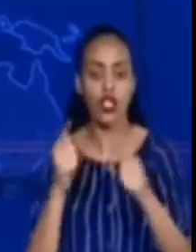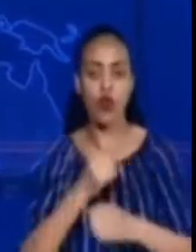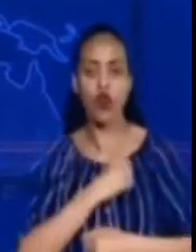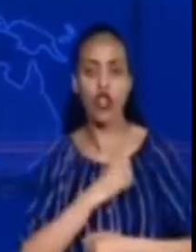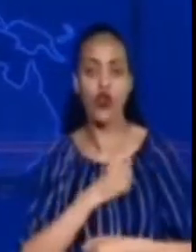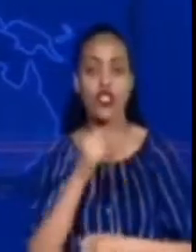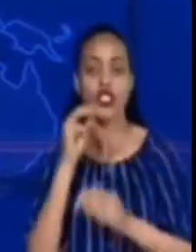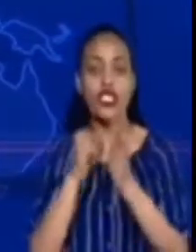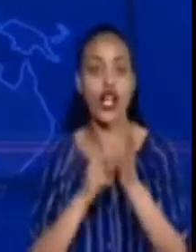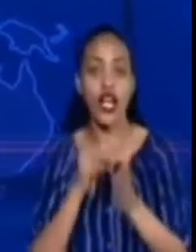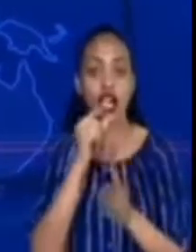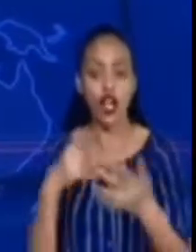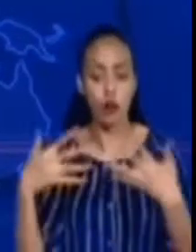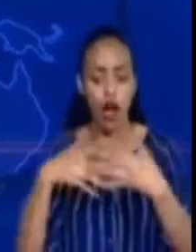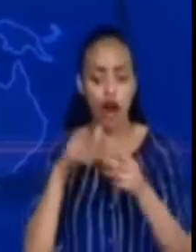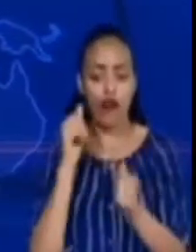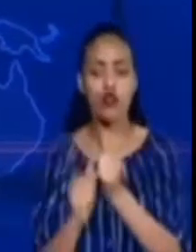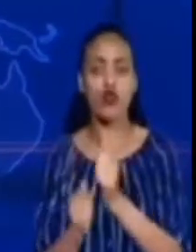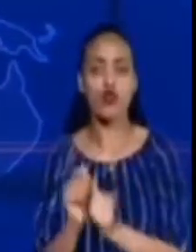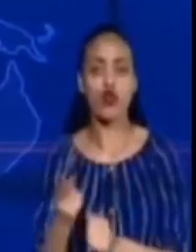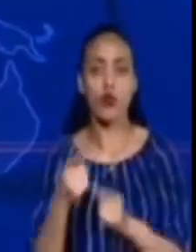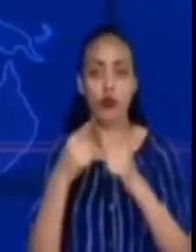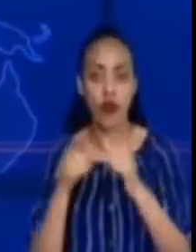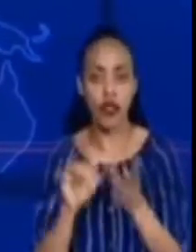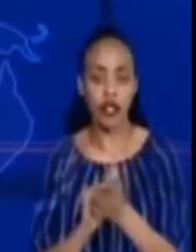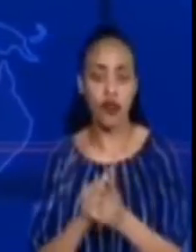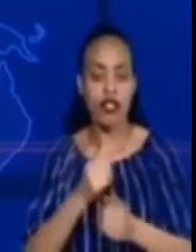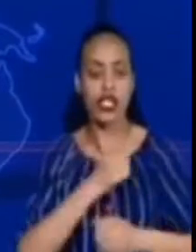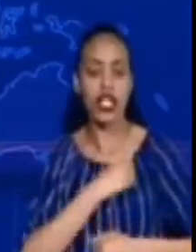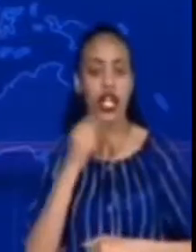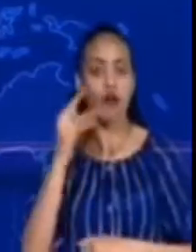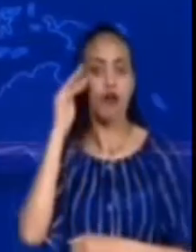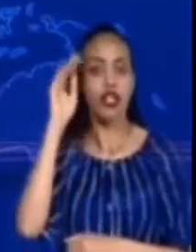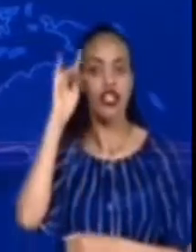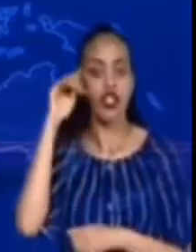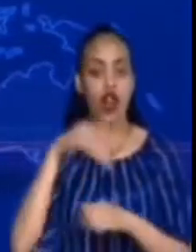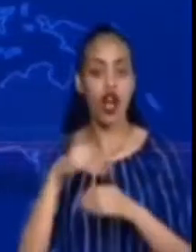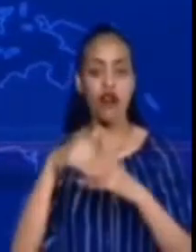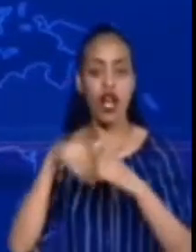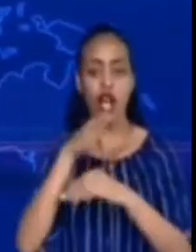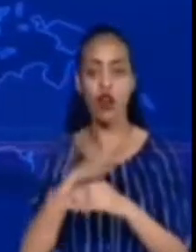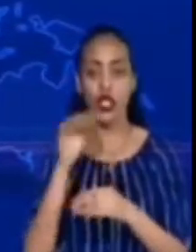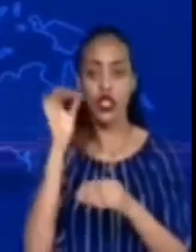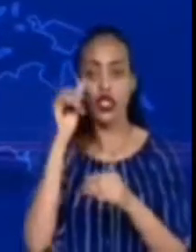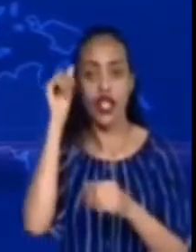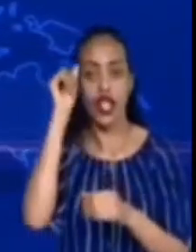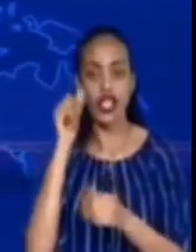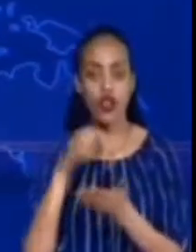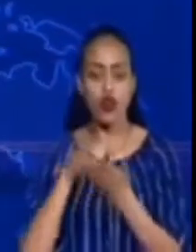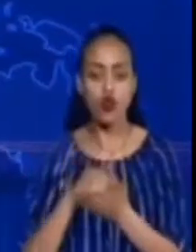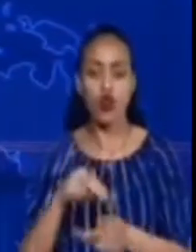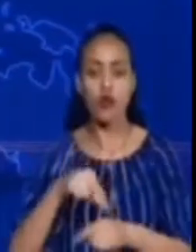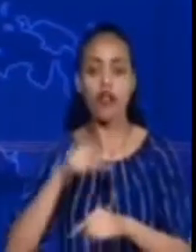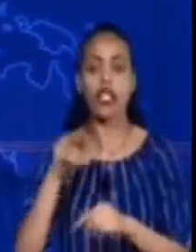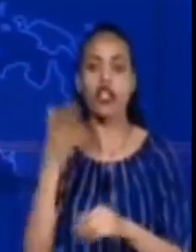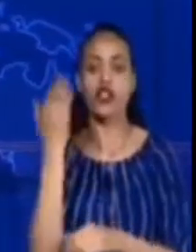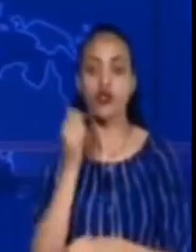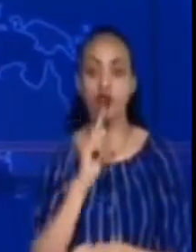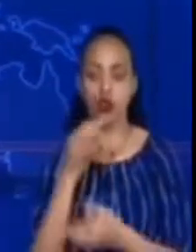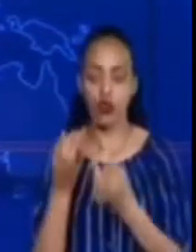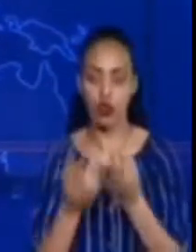ሸይጣን ኢብሊስ እንደሆነ የምታውቁት ስለ ዘመድኩ ስለ እነሱ አስተማሪ አንስቼ አስተማሪያቸው ይሄ